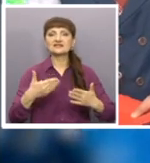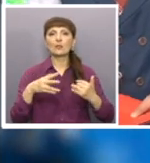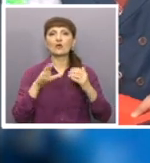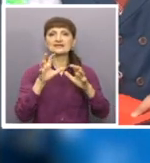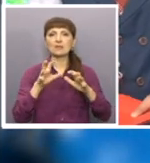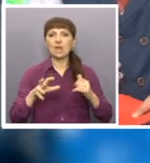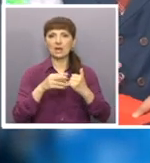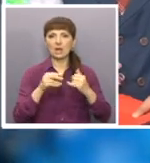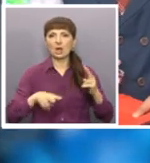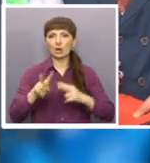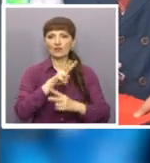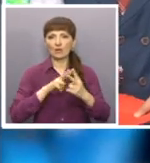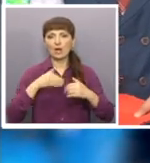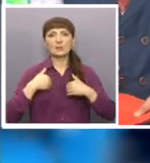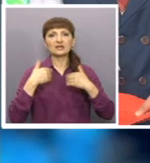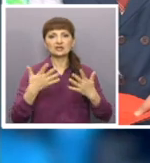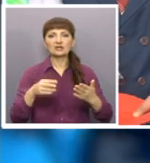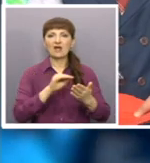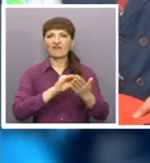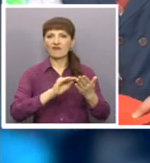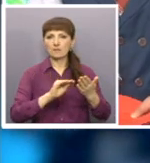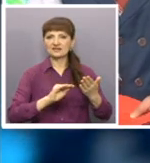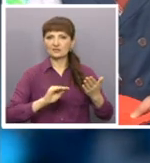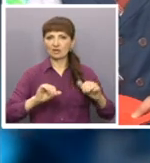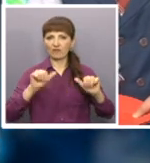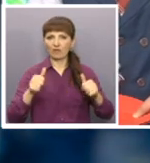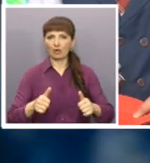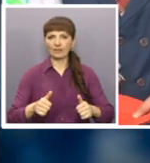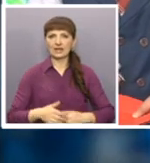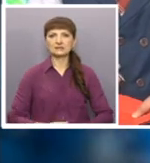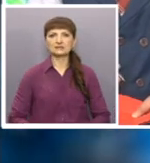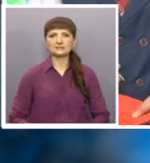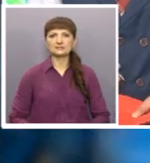реформе Тлеухан предложил излагать в письменной форме.